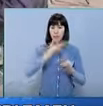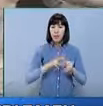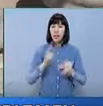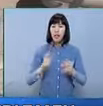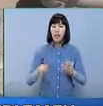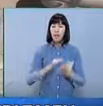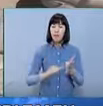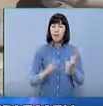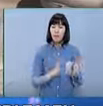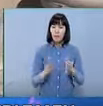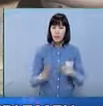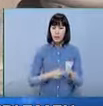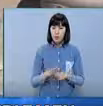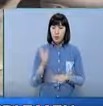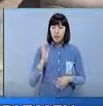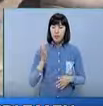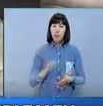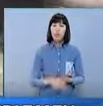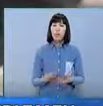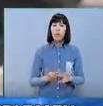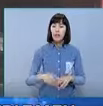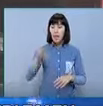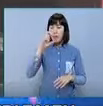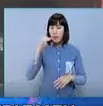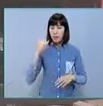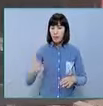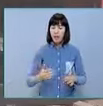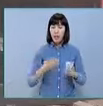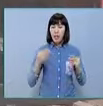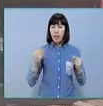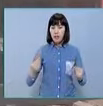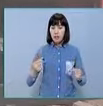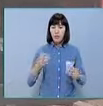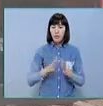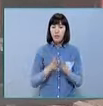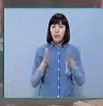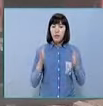өтініштері кезең-кезеңмен жүзеге асатын болады. Ол үшін мемлекет тарапынан бөлініп отырған қаржының көлемі де